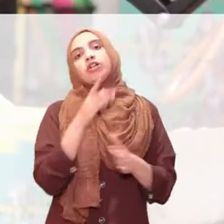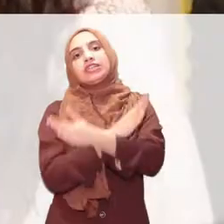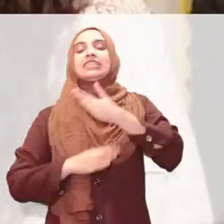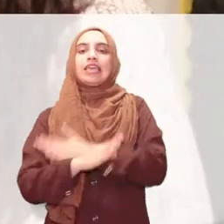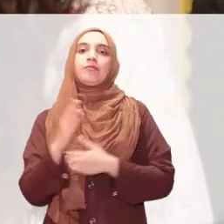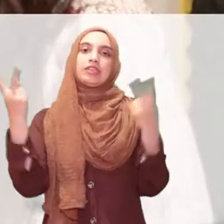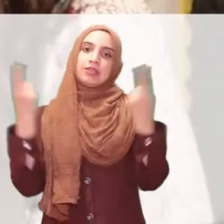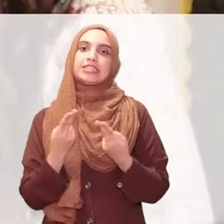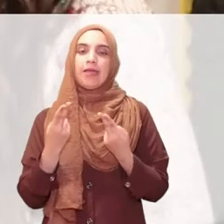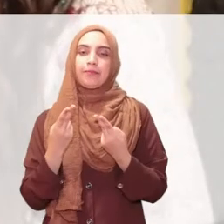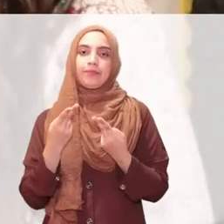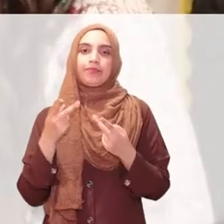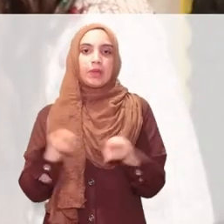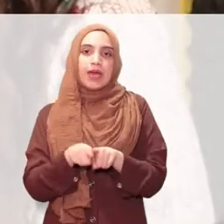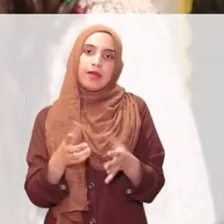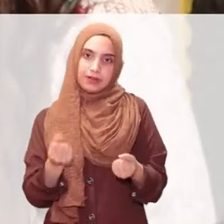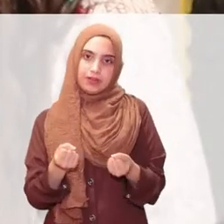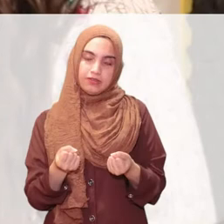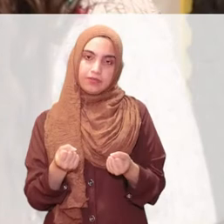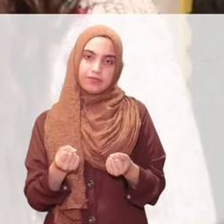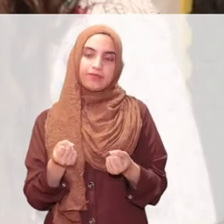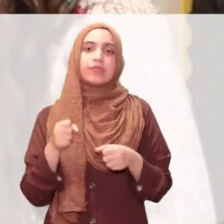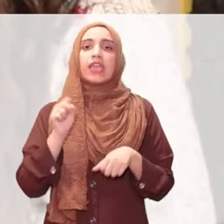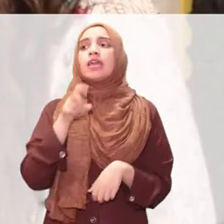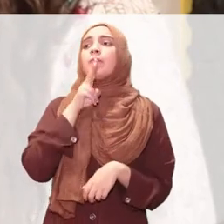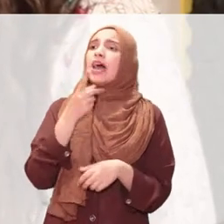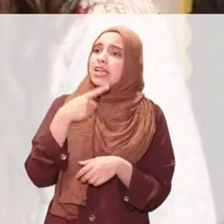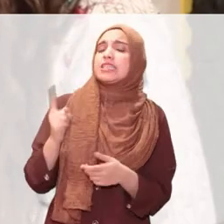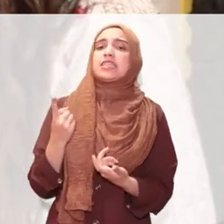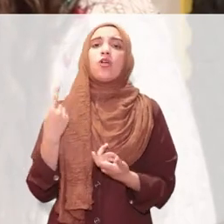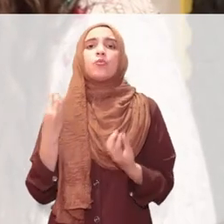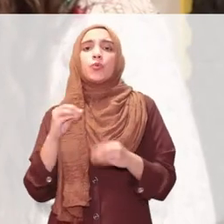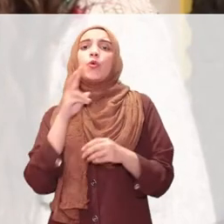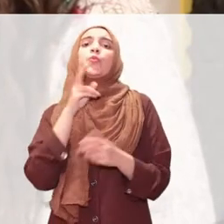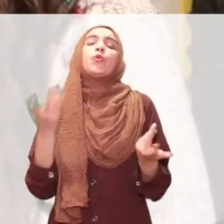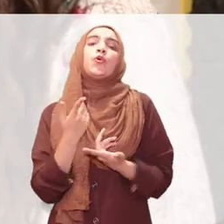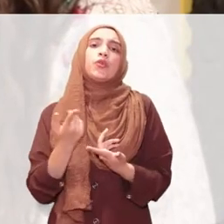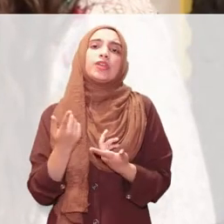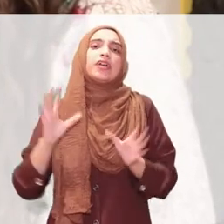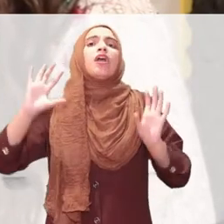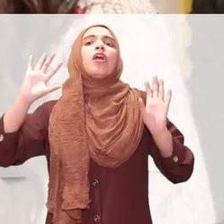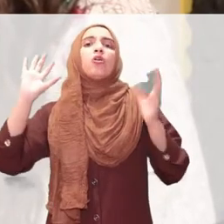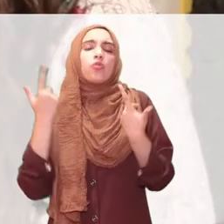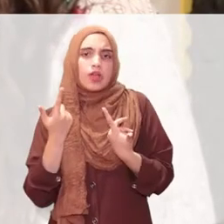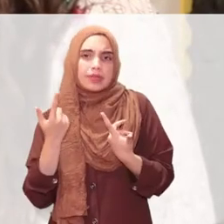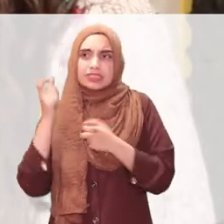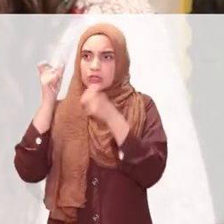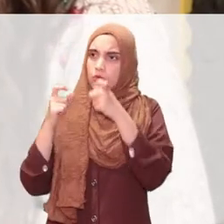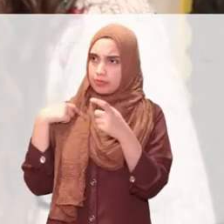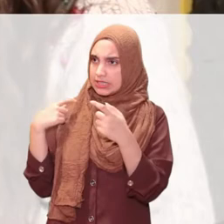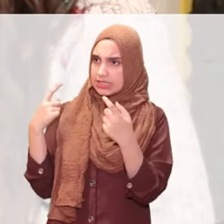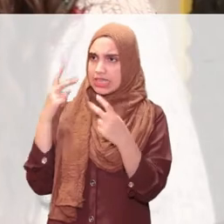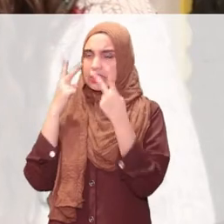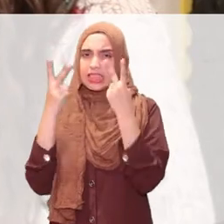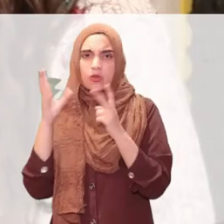सब्सक्राइब सेट करो कि हम इस विषय पर आरंभ करके ना कंट्रीज को ताकि टू कैश अब तो आप देखिए